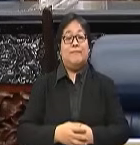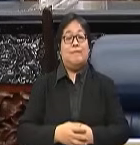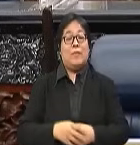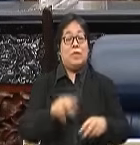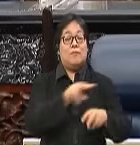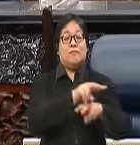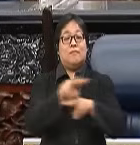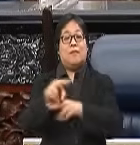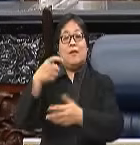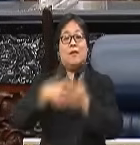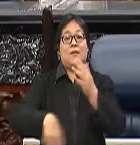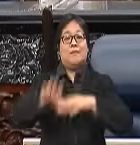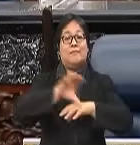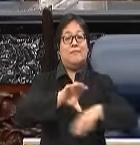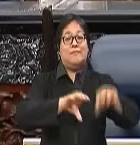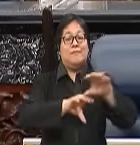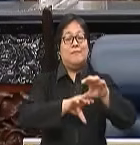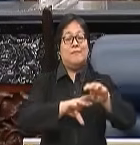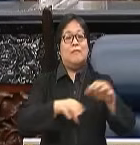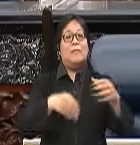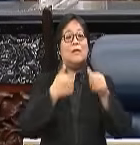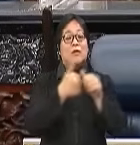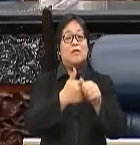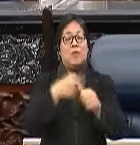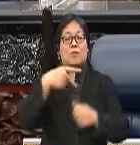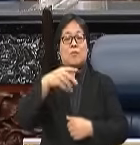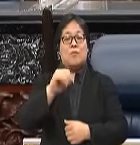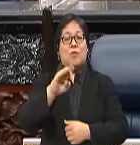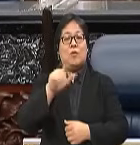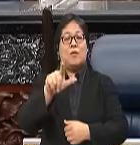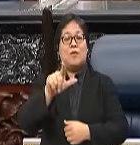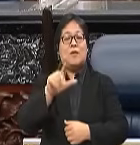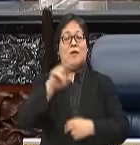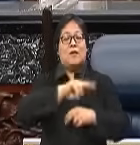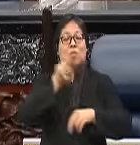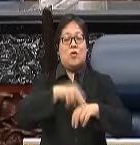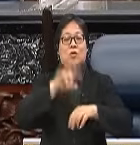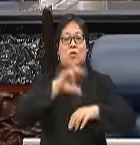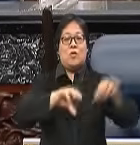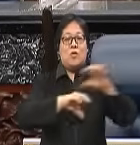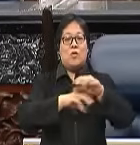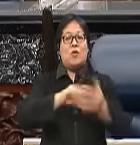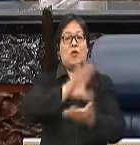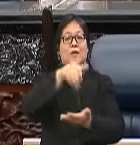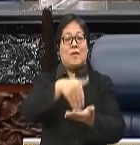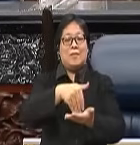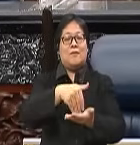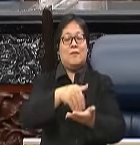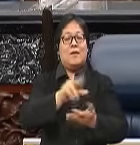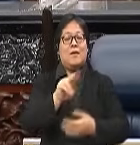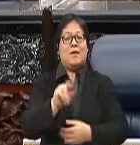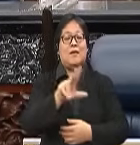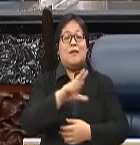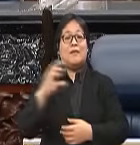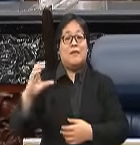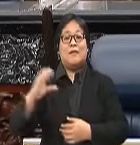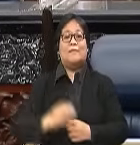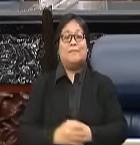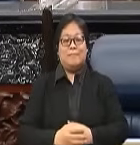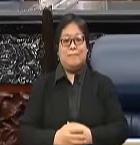pemantauan harga binaan dan menerbitkannya melalui portal next nokotion cosenter ataupun n3c